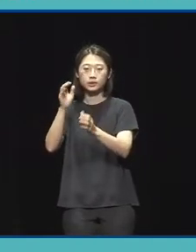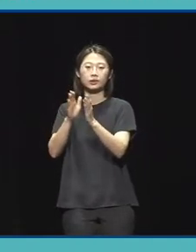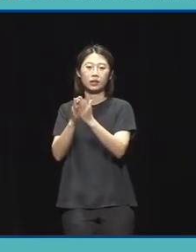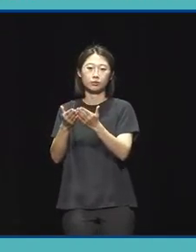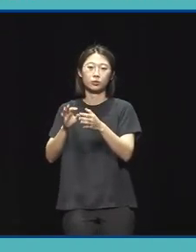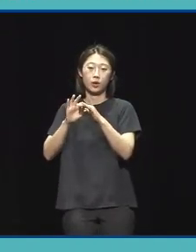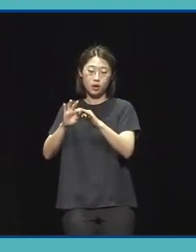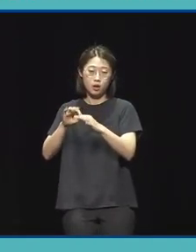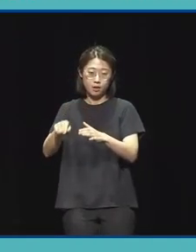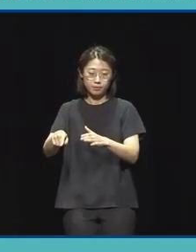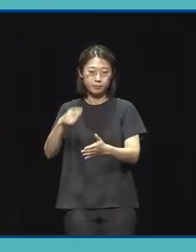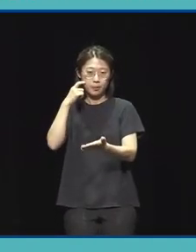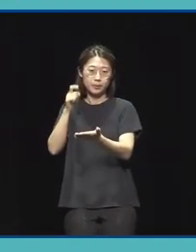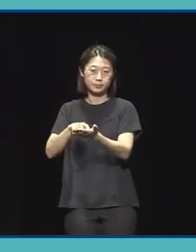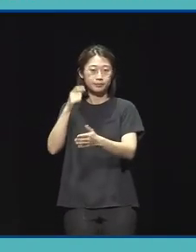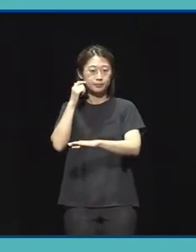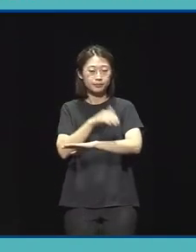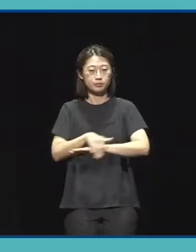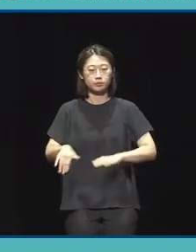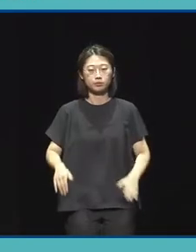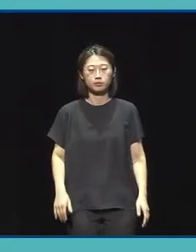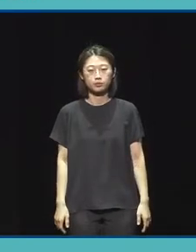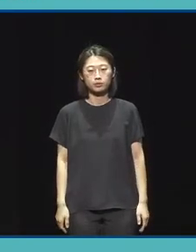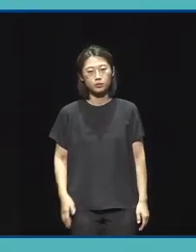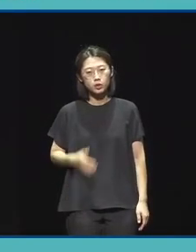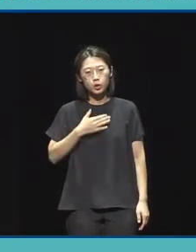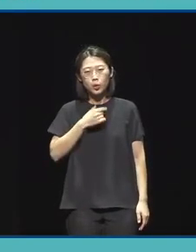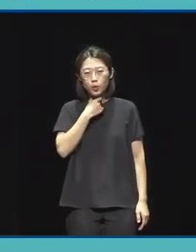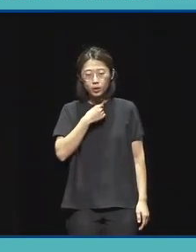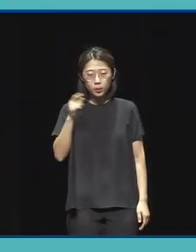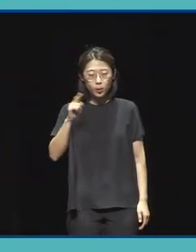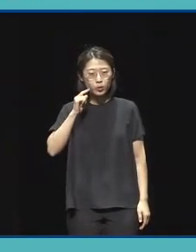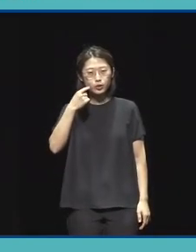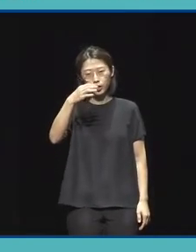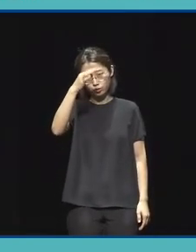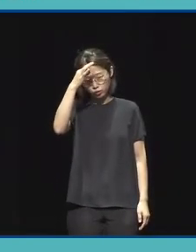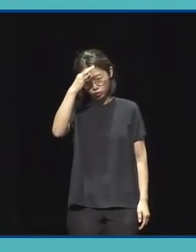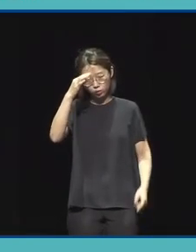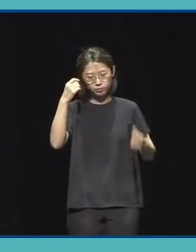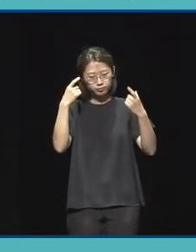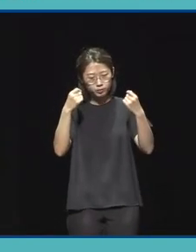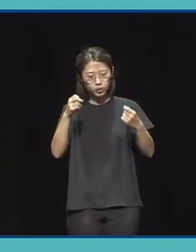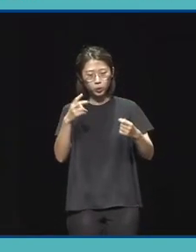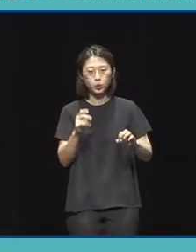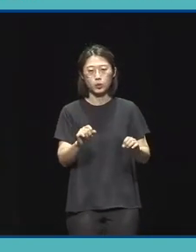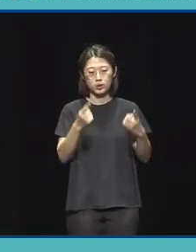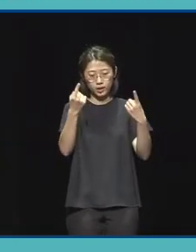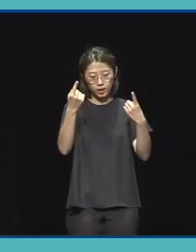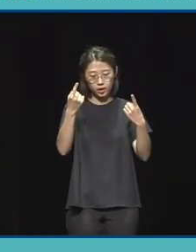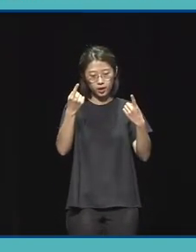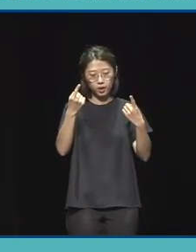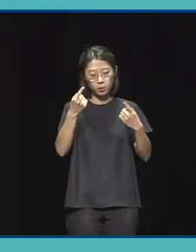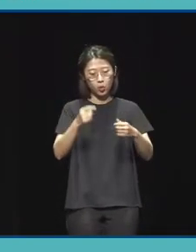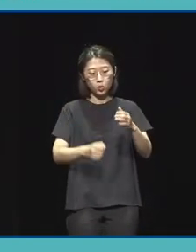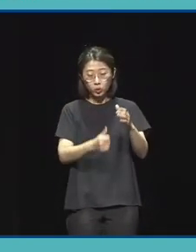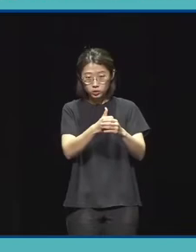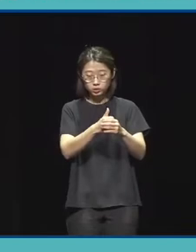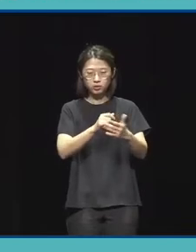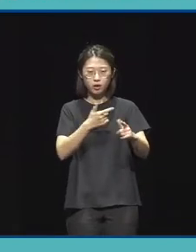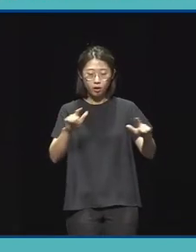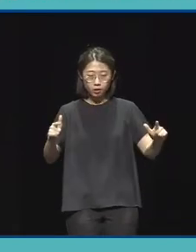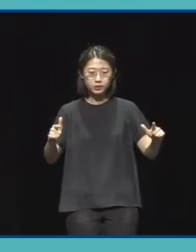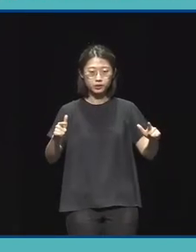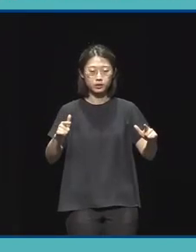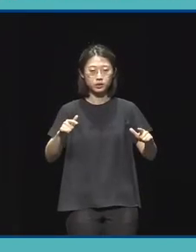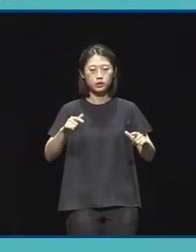하는 사업들입니다 저희가 지향하는 바는 예술적 수월성과 더불어 동시대성 독창성 다양성을